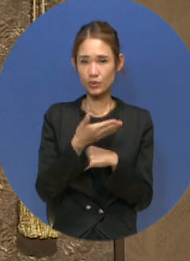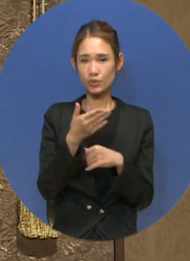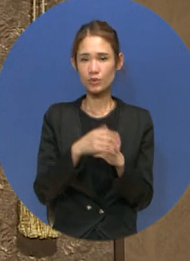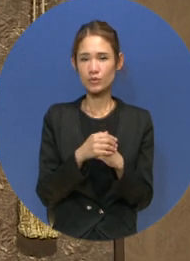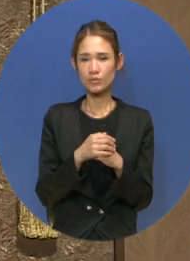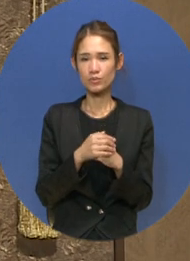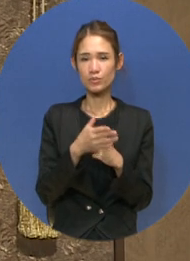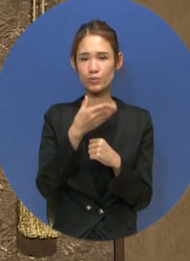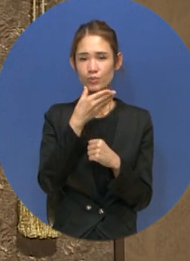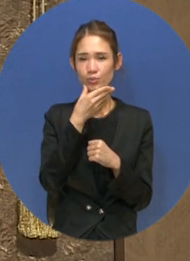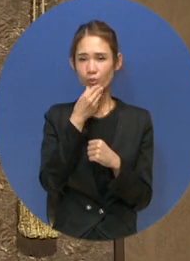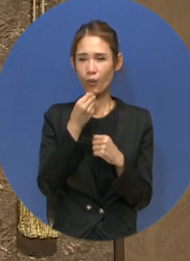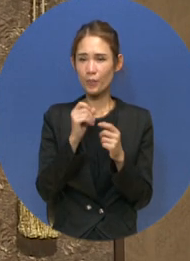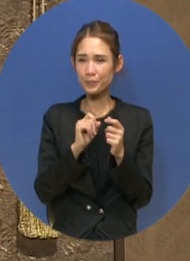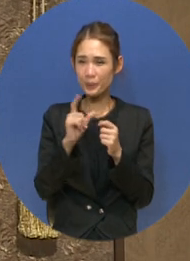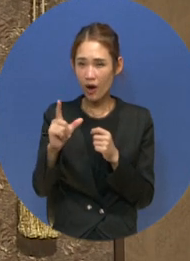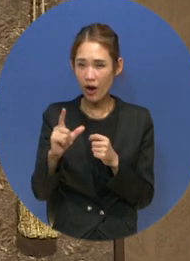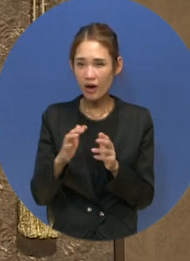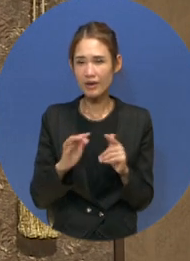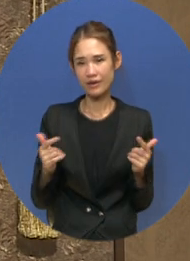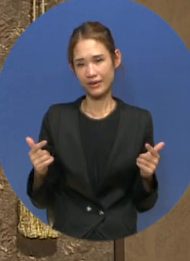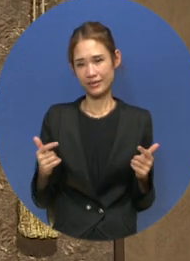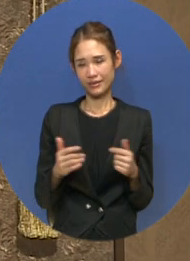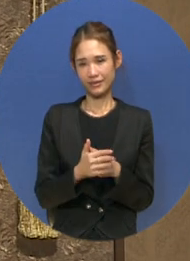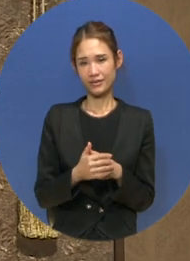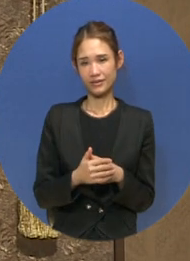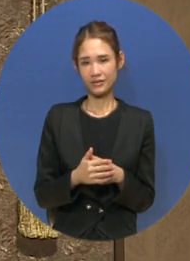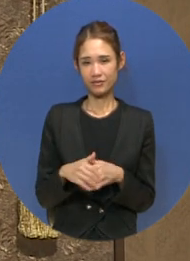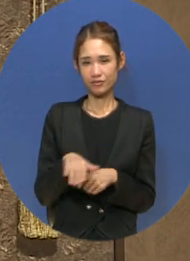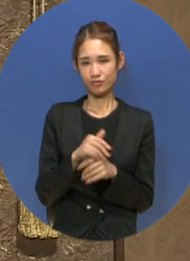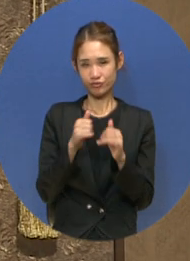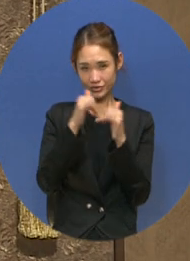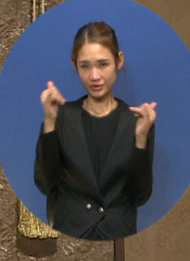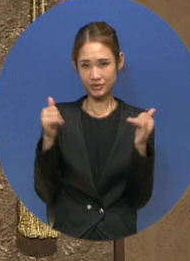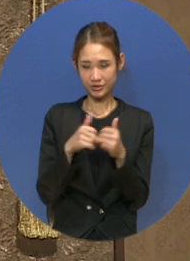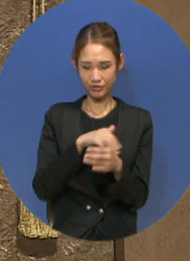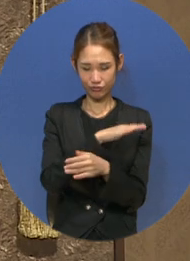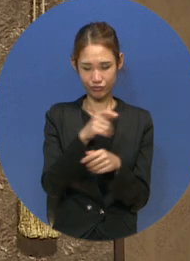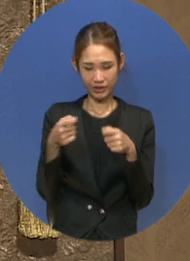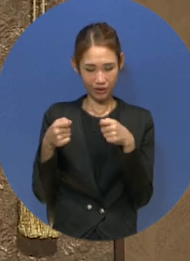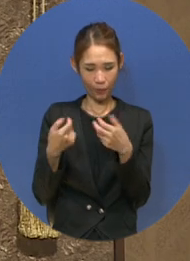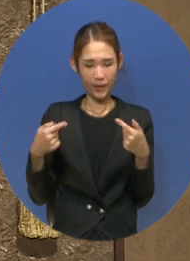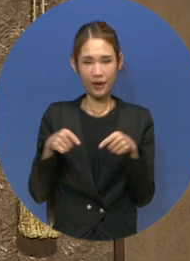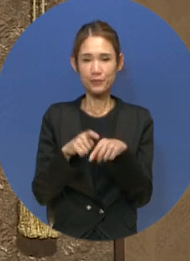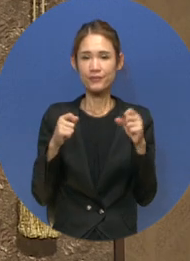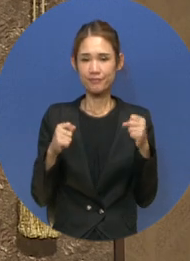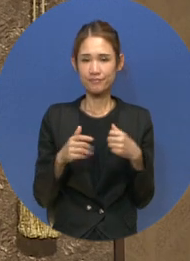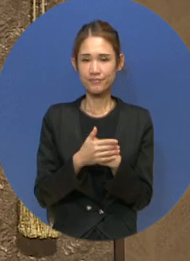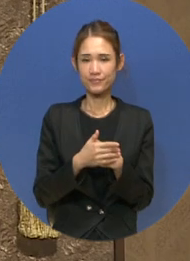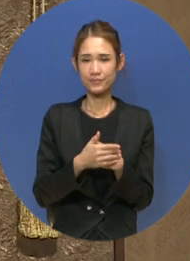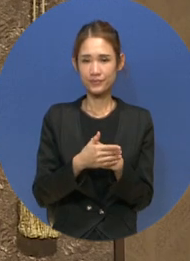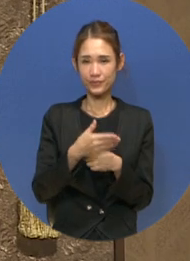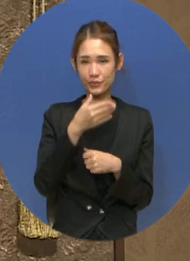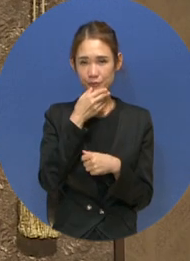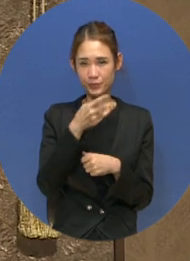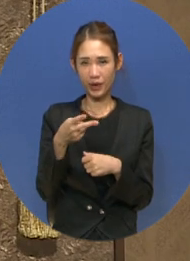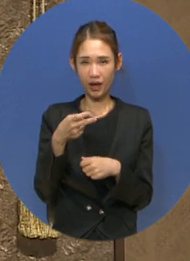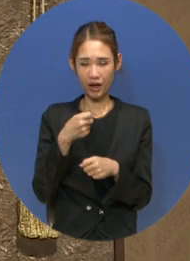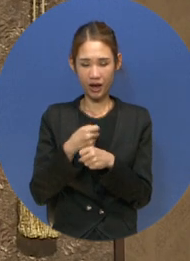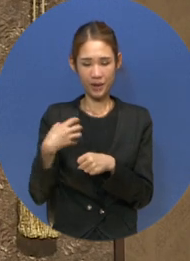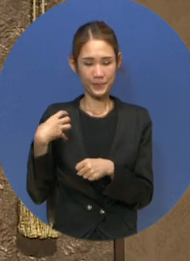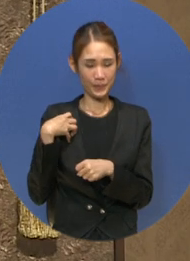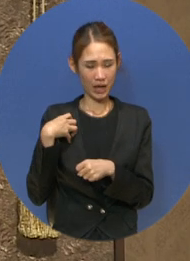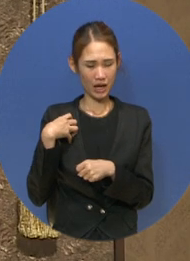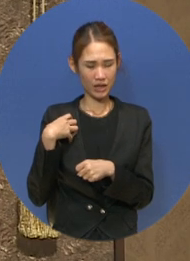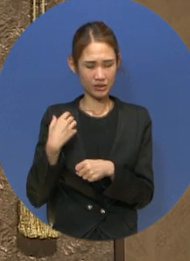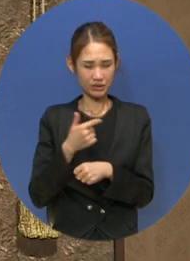여러분, 복지는 멀리 있는 것이 아니고요. 우리 사회에 우리 옆에 함께 있습니다. 복지를 한다는 것이